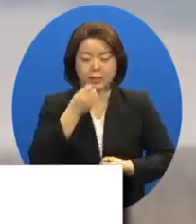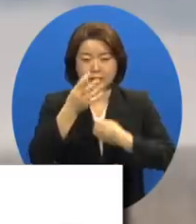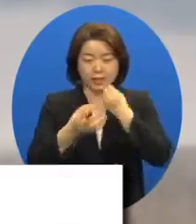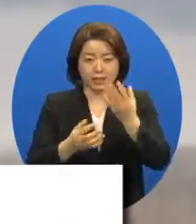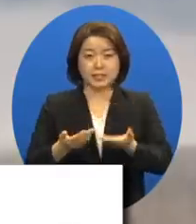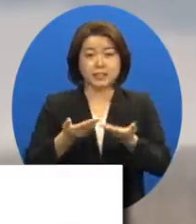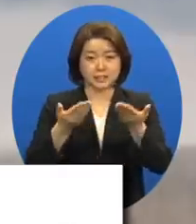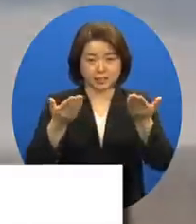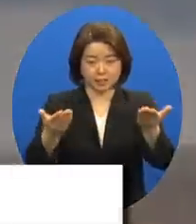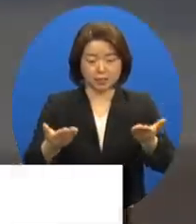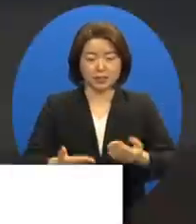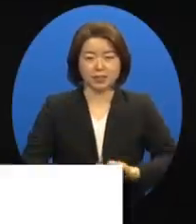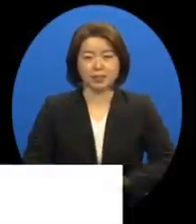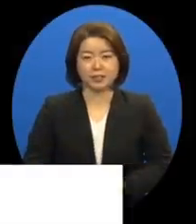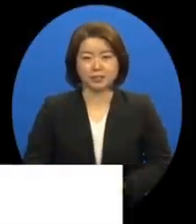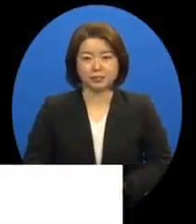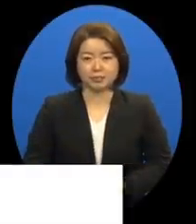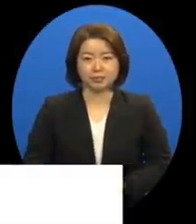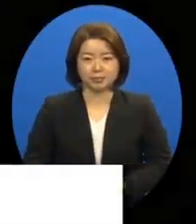해주시겠습니까